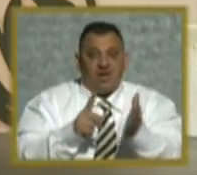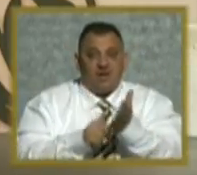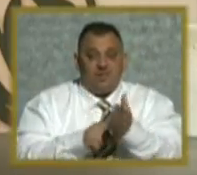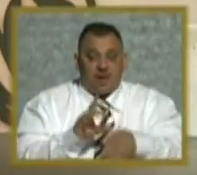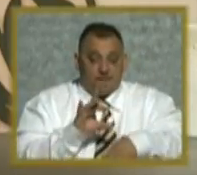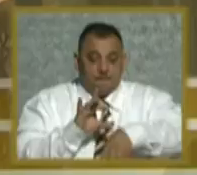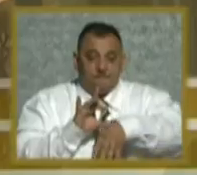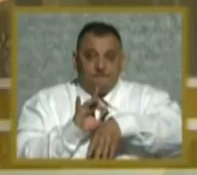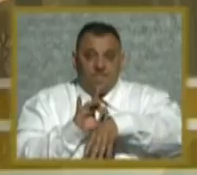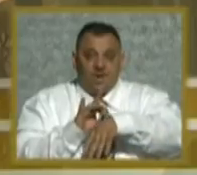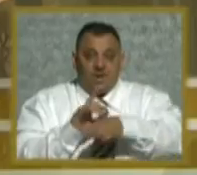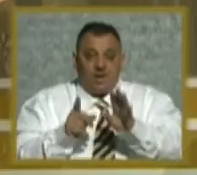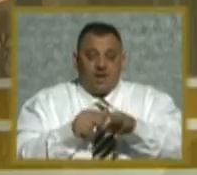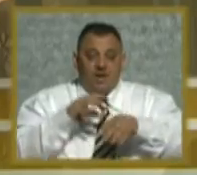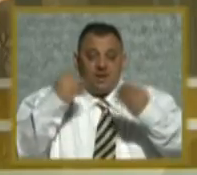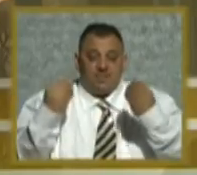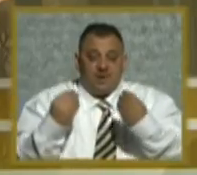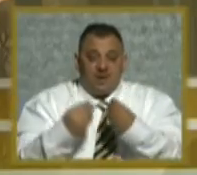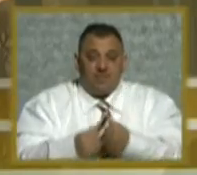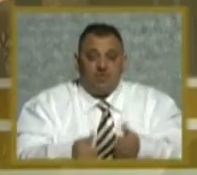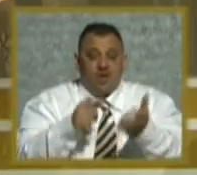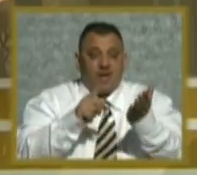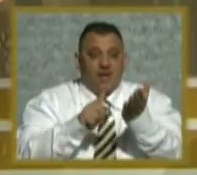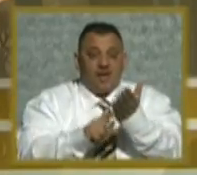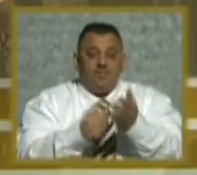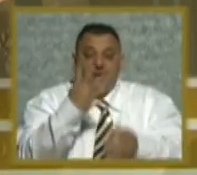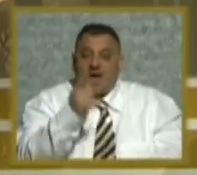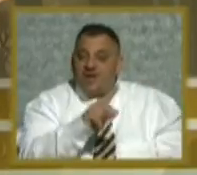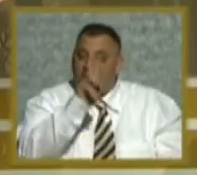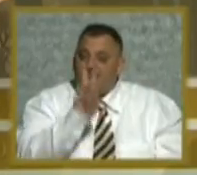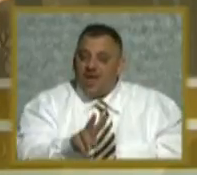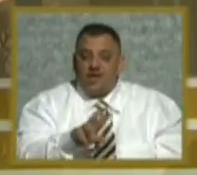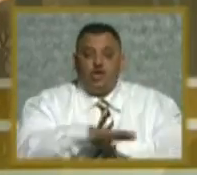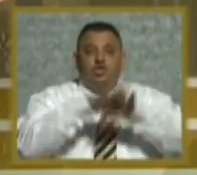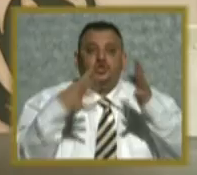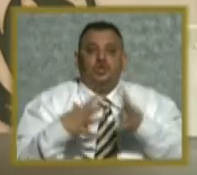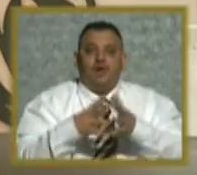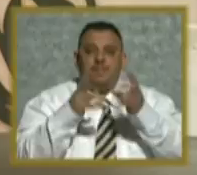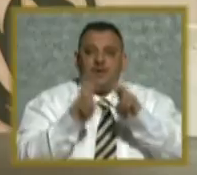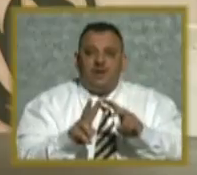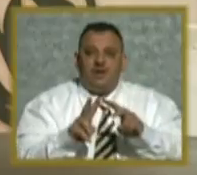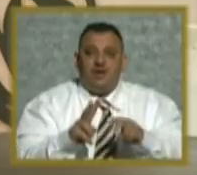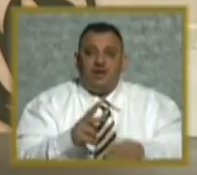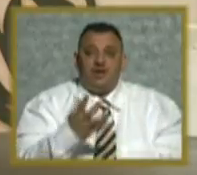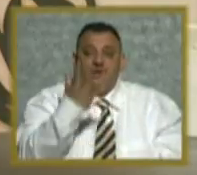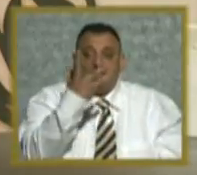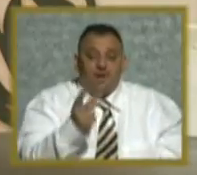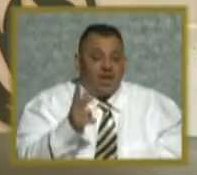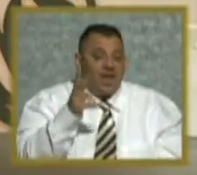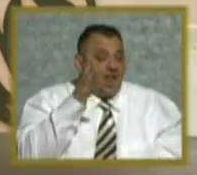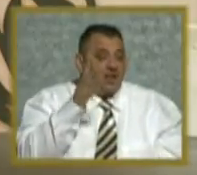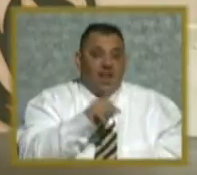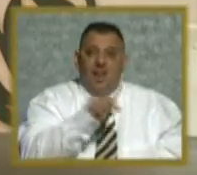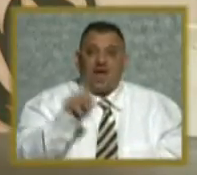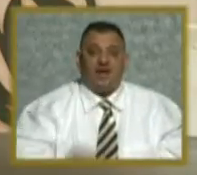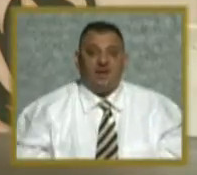مثلا، ممكن يجمع الجمع الصوري لكن من دون قصر. بعض الناس هدانا الله وإياهم يخطئون، يظنون أنه يقصر في